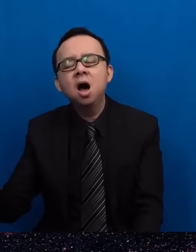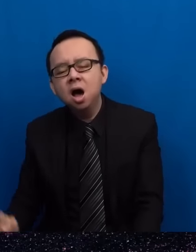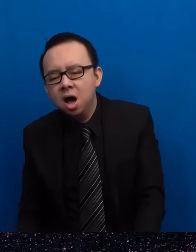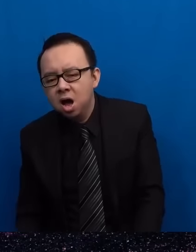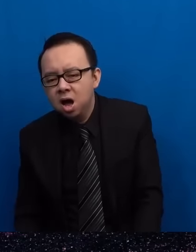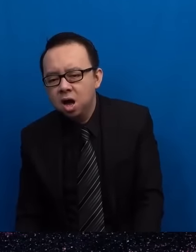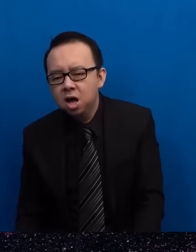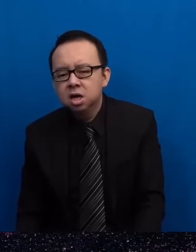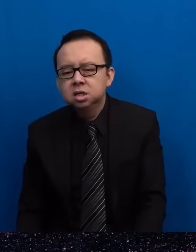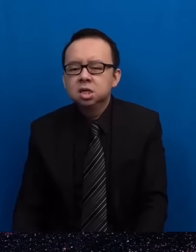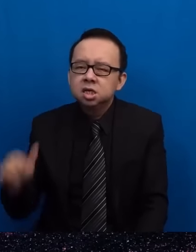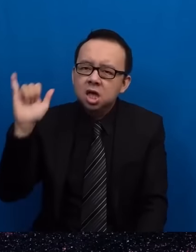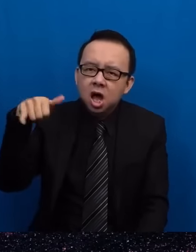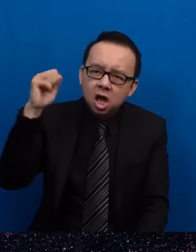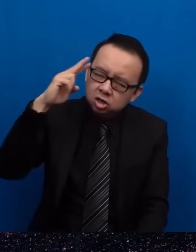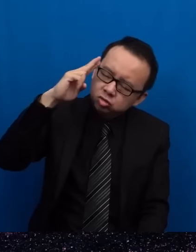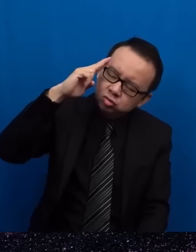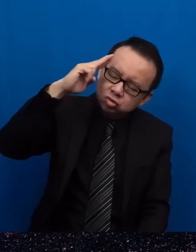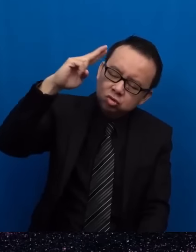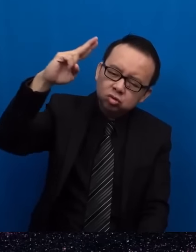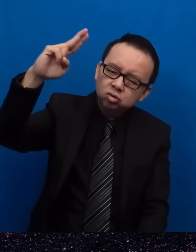Berkatilah ya Tuhan, ya